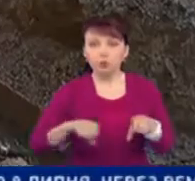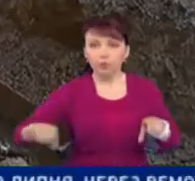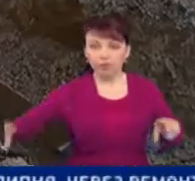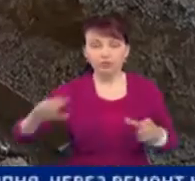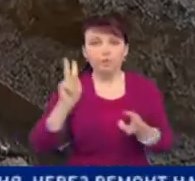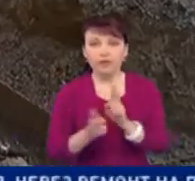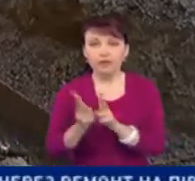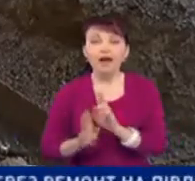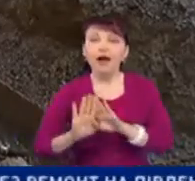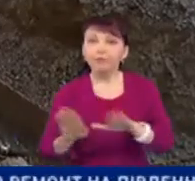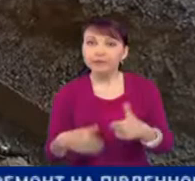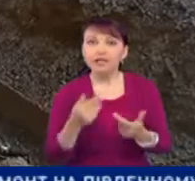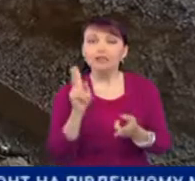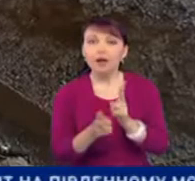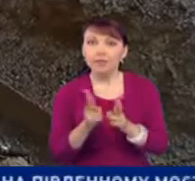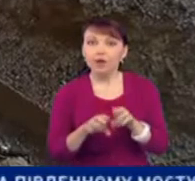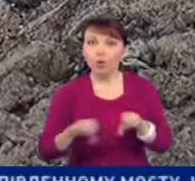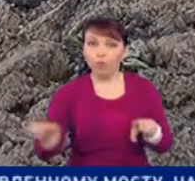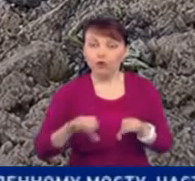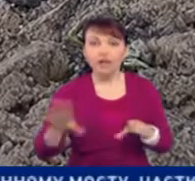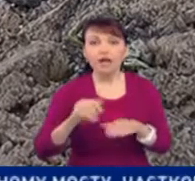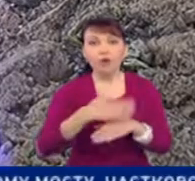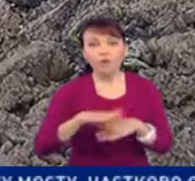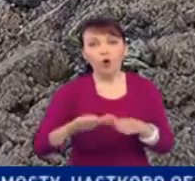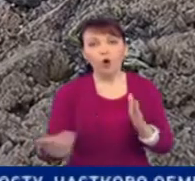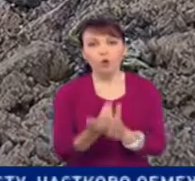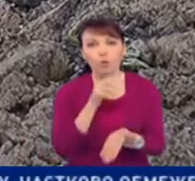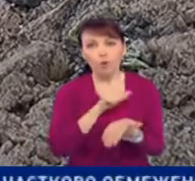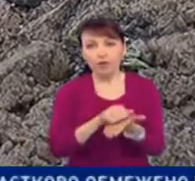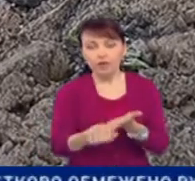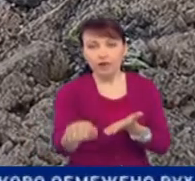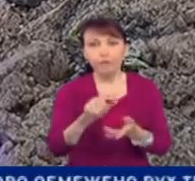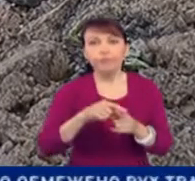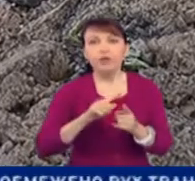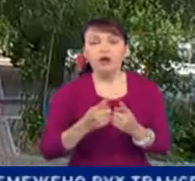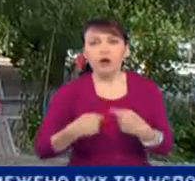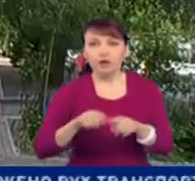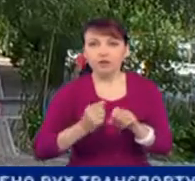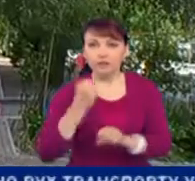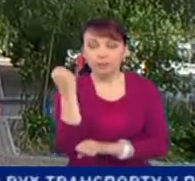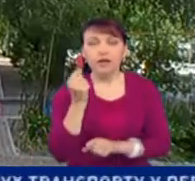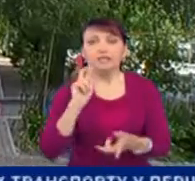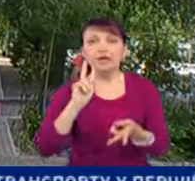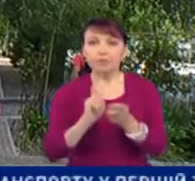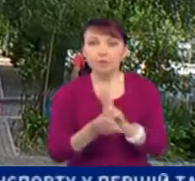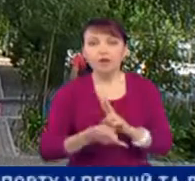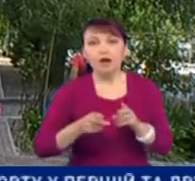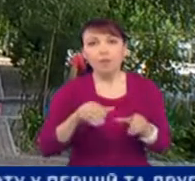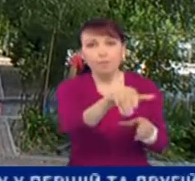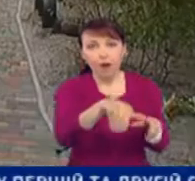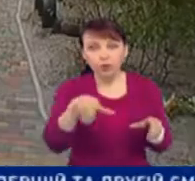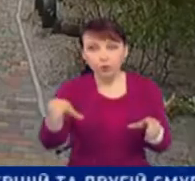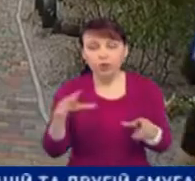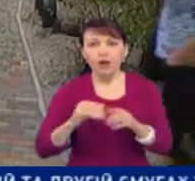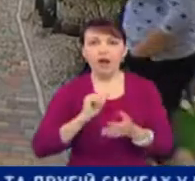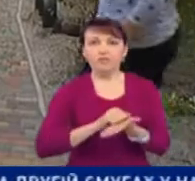А після заміни комунікацій на подвір'ях оновлять покриття. Підрядники замінять бордюри та асфальт. Доріжки ж викладуть сфему.